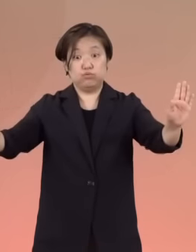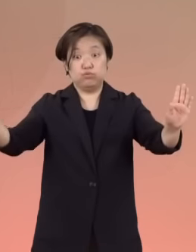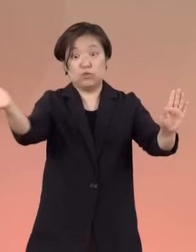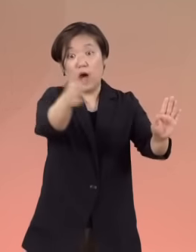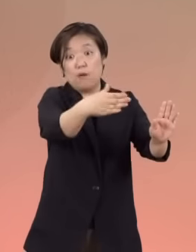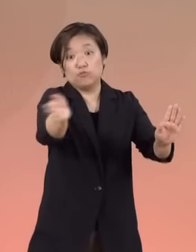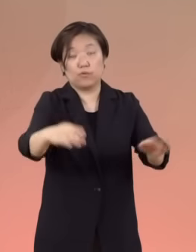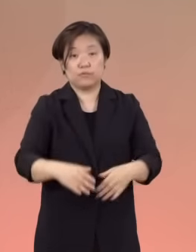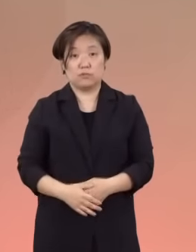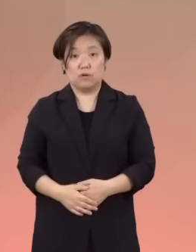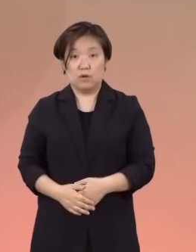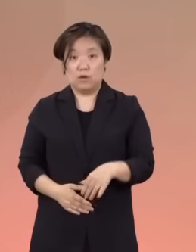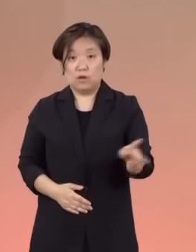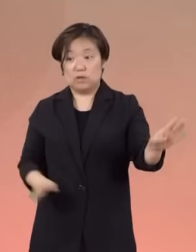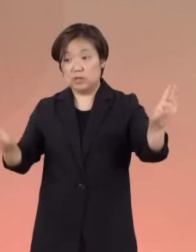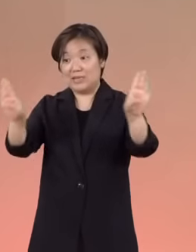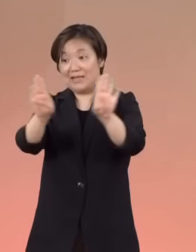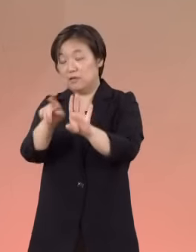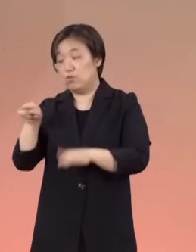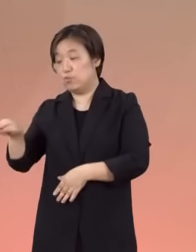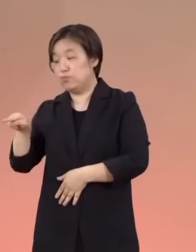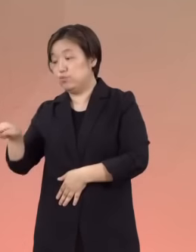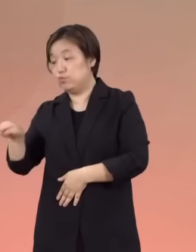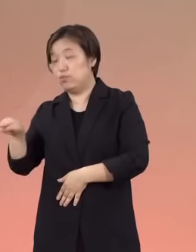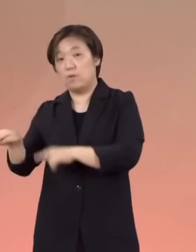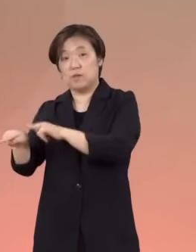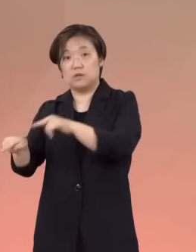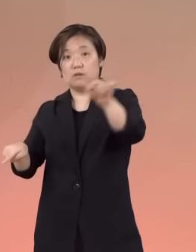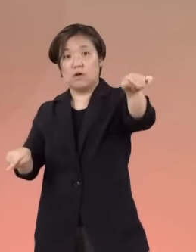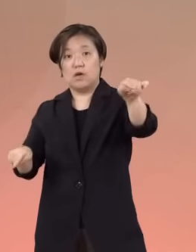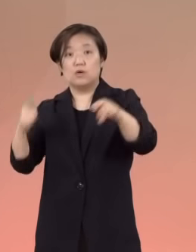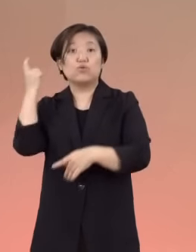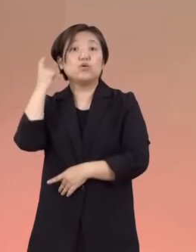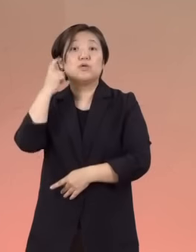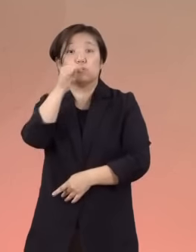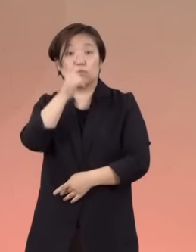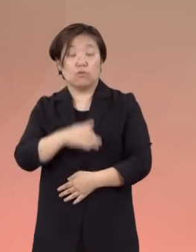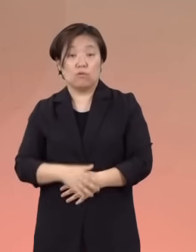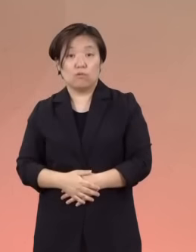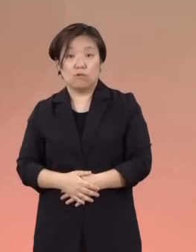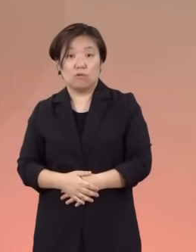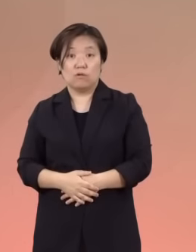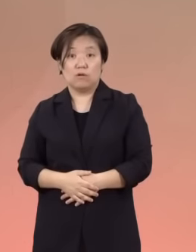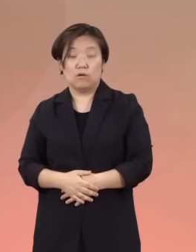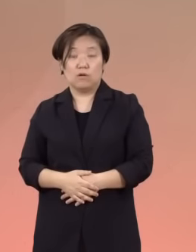누르면 삐삐 삐삐 소리가 나는 겁니다